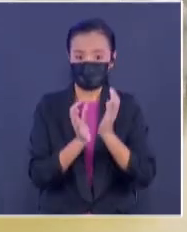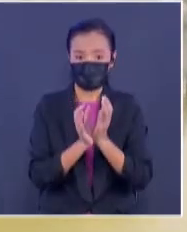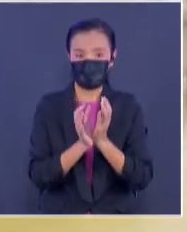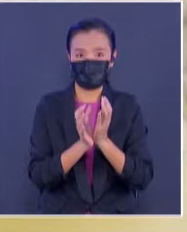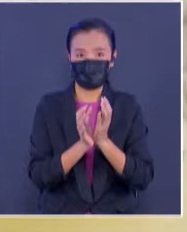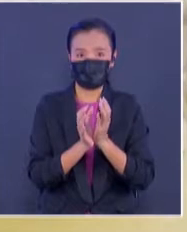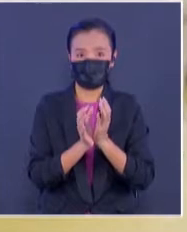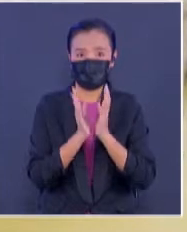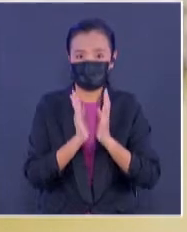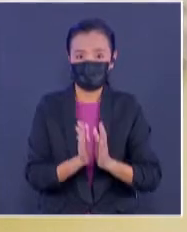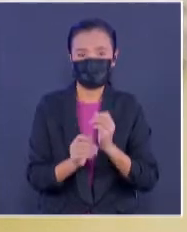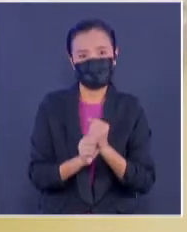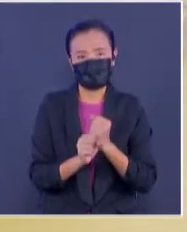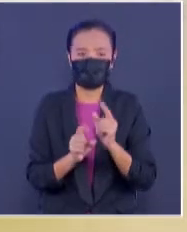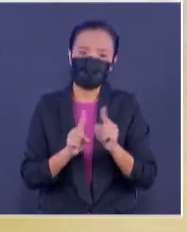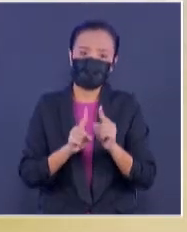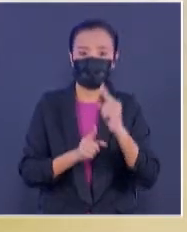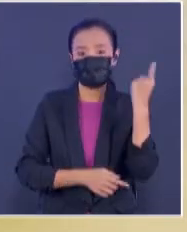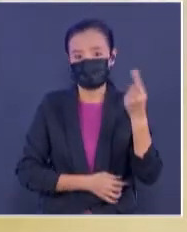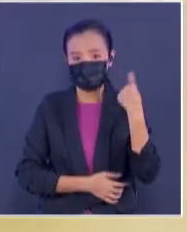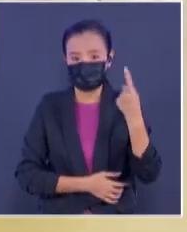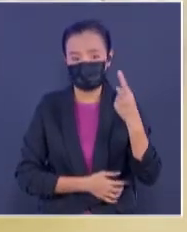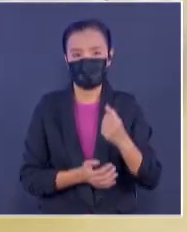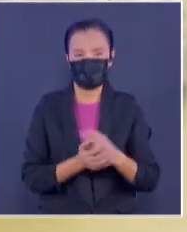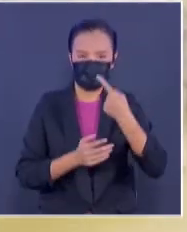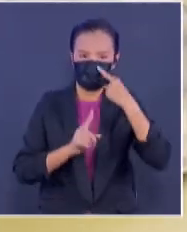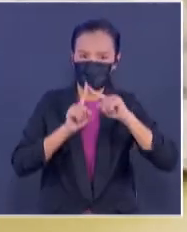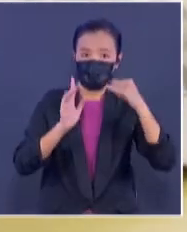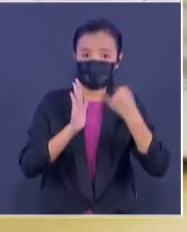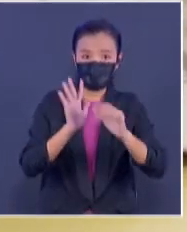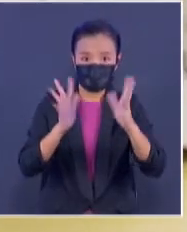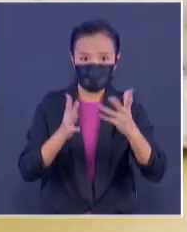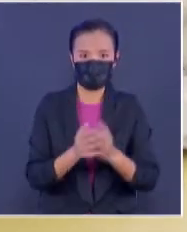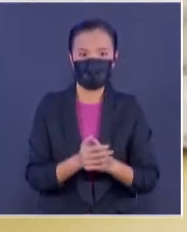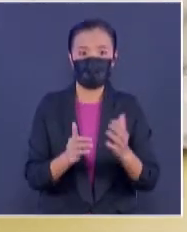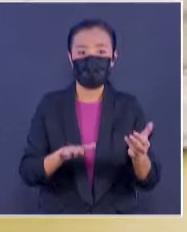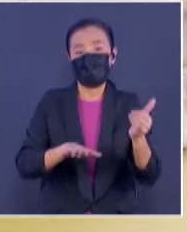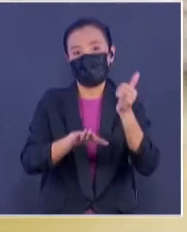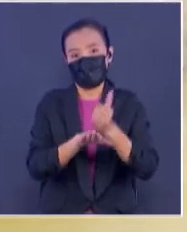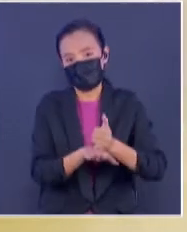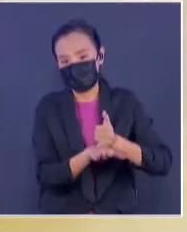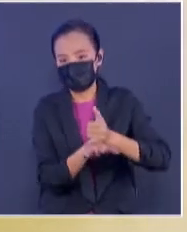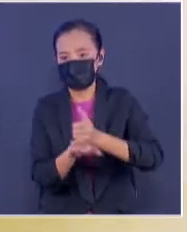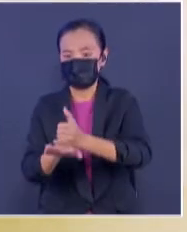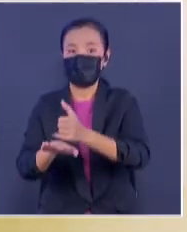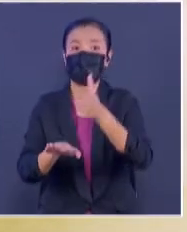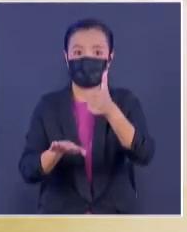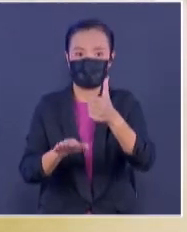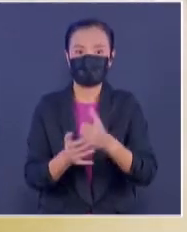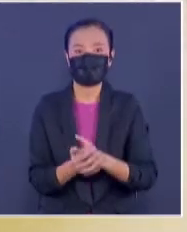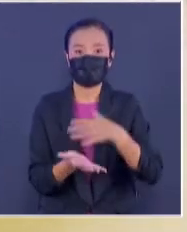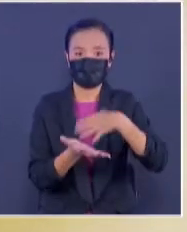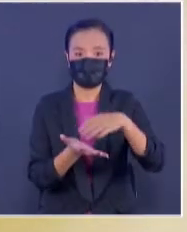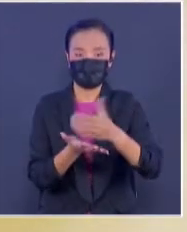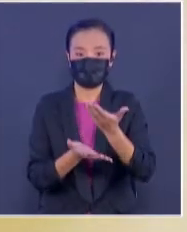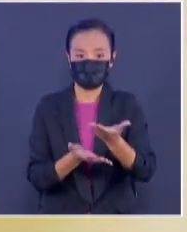จแล้วก็พลเรือนทำทีเหมือนจะไปท่องเที่ยวเพื่อไม่ให้ผิดสังเกตจนสามารถรับตัวผู้ต้องหาออกจากพื้นที่ได้ไปฟังเสียงของเ